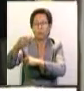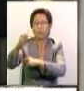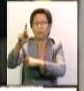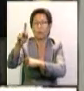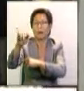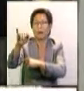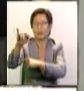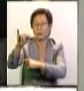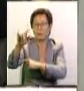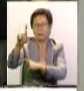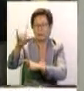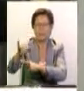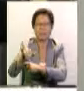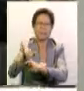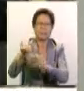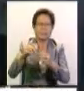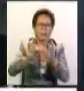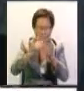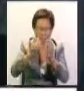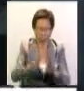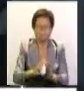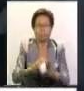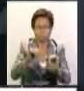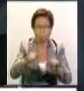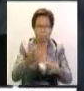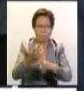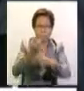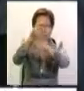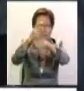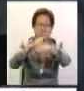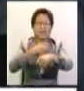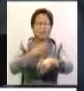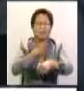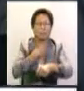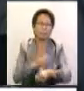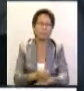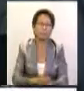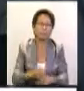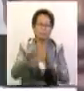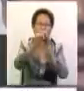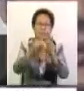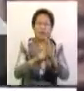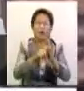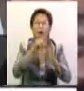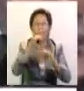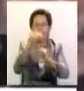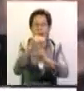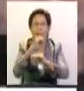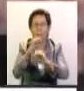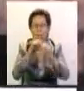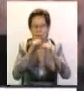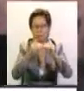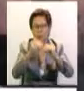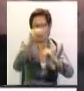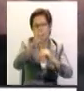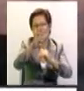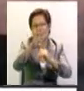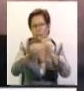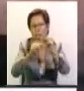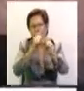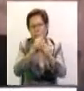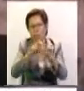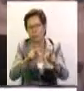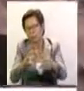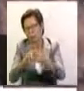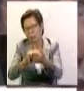atlet mampu membawa kejutan di Ipoh. Walaupun syarat baru yang ditetapkan dengan hak umur atlet tidak melebihi 45 tahun